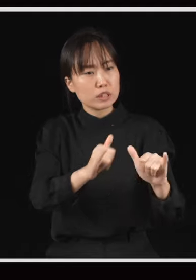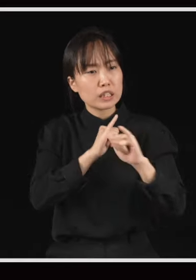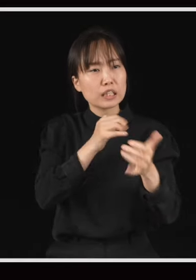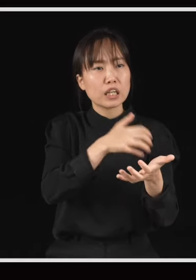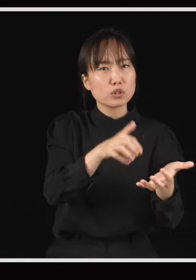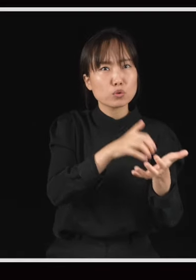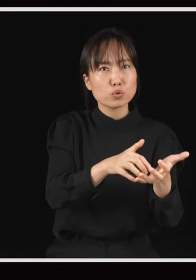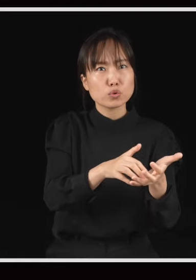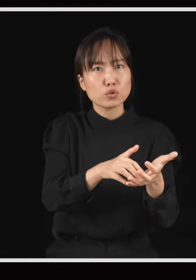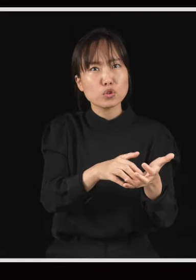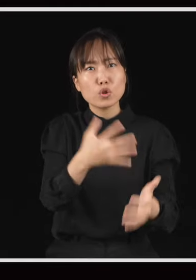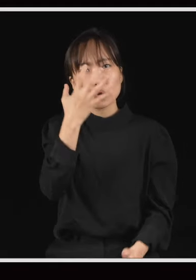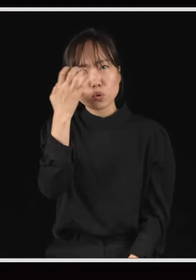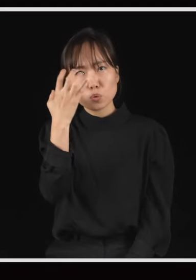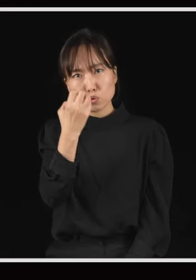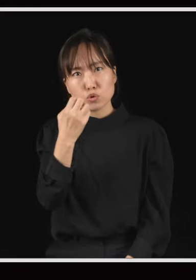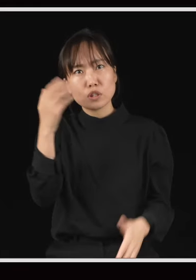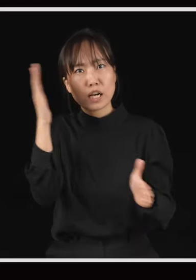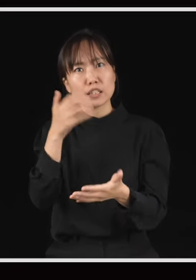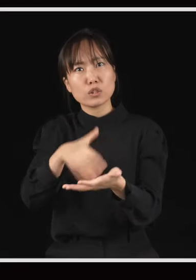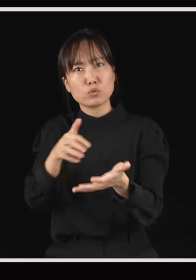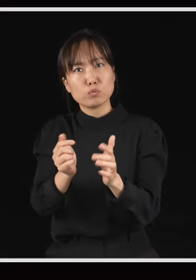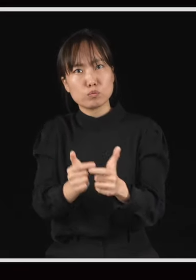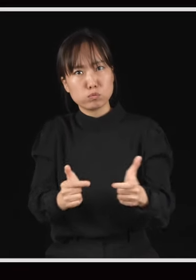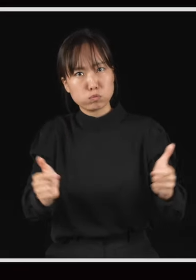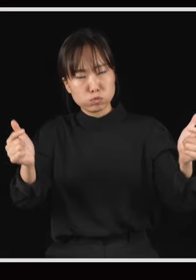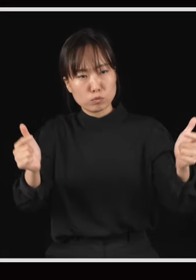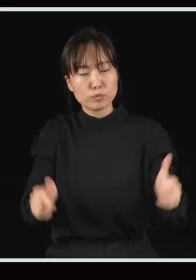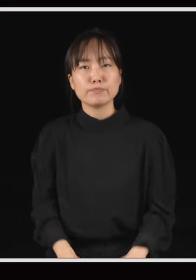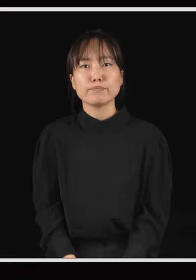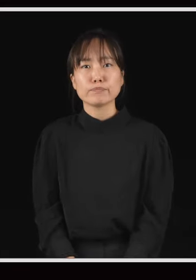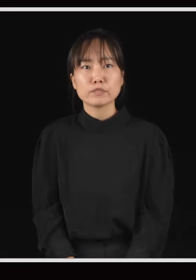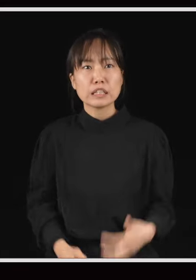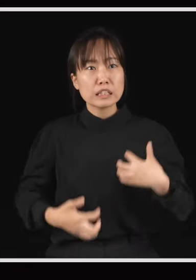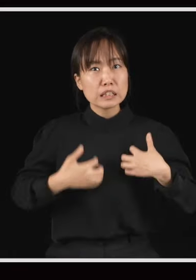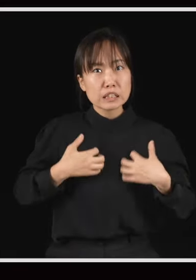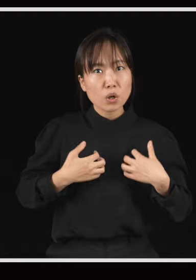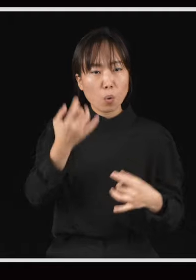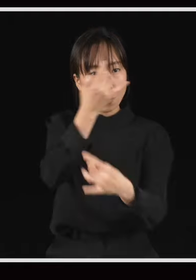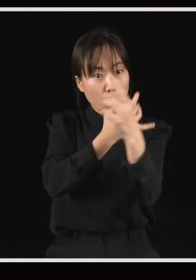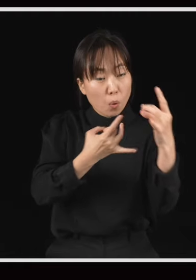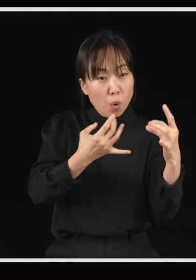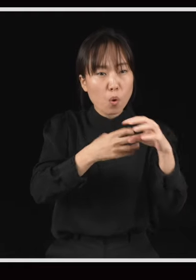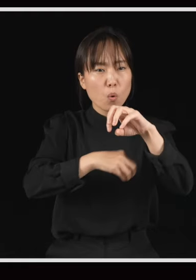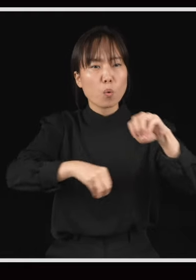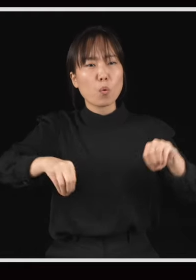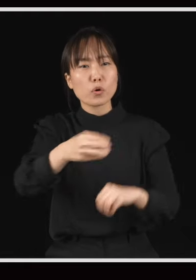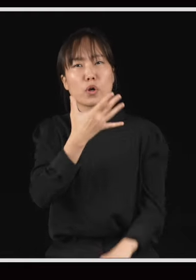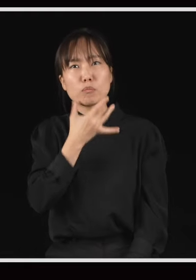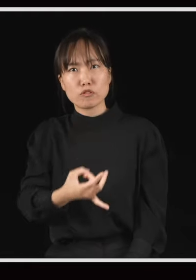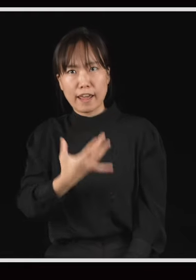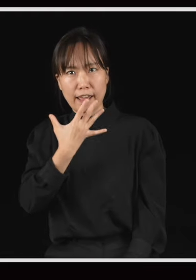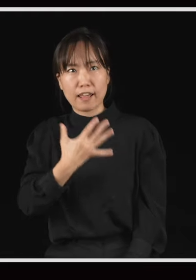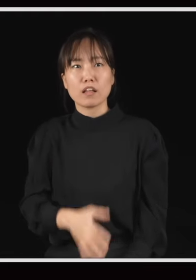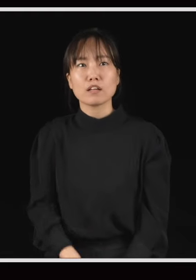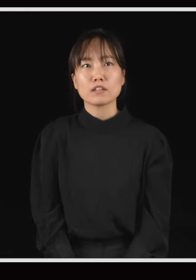그다음에 소아청소년의 우울증 이런 것들은 굉장히 빨리 증가되고 있습니다. 그러니까 즐거움은 반대급부로 굉장히 불행인